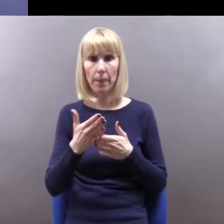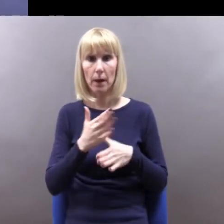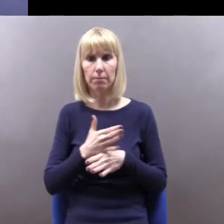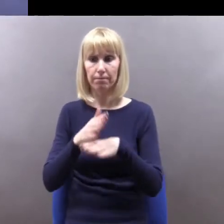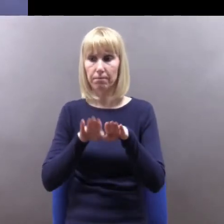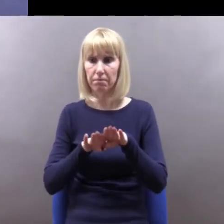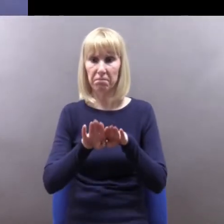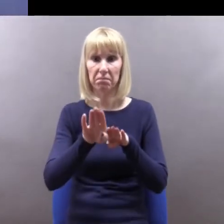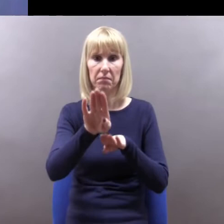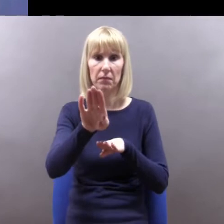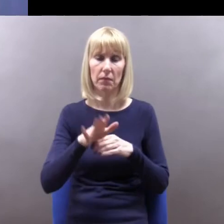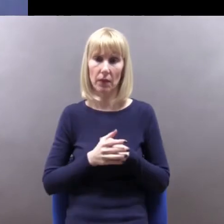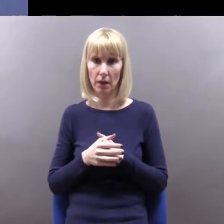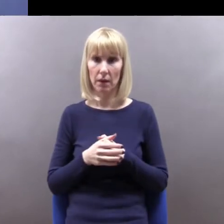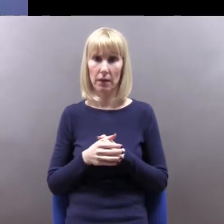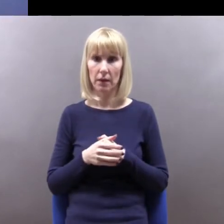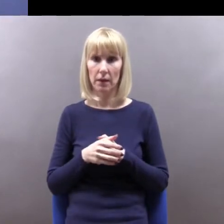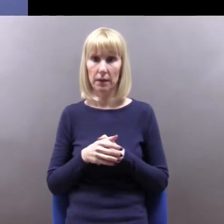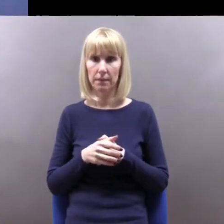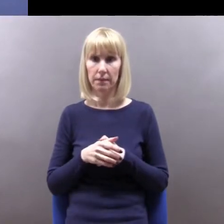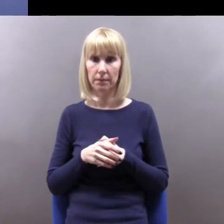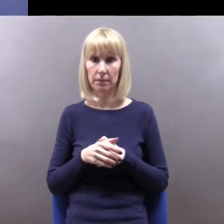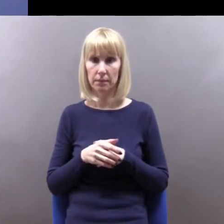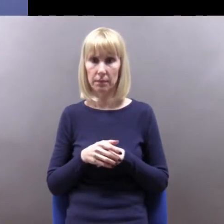taka, że te platformy, one